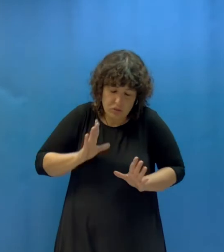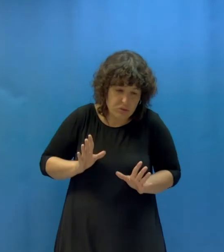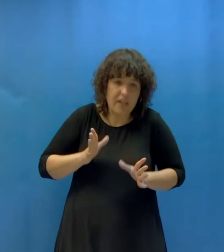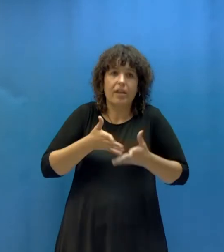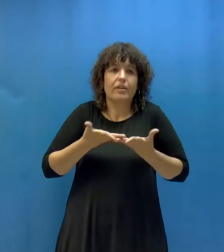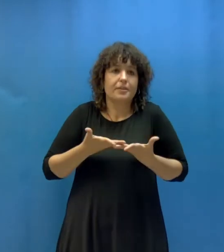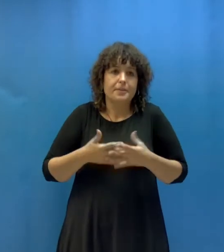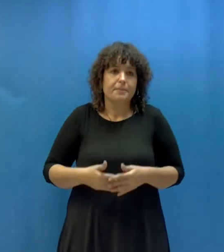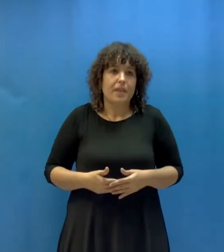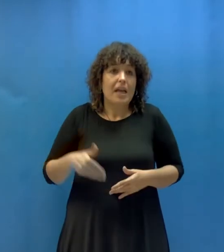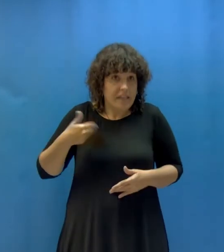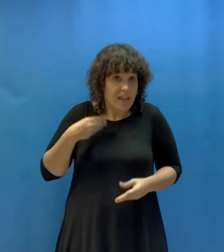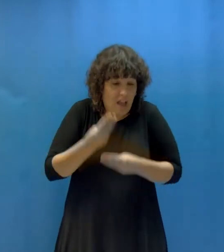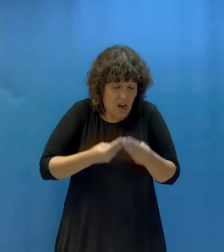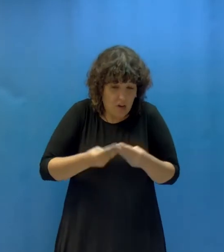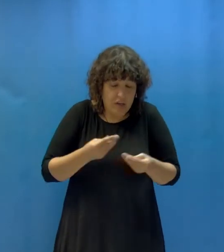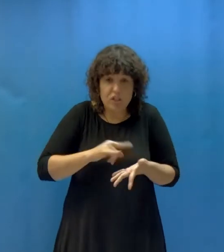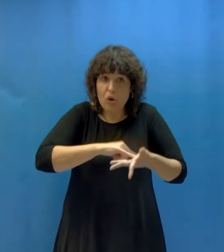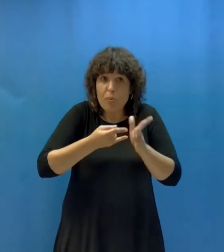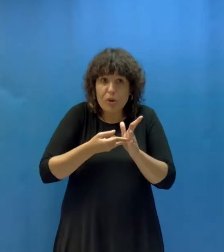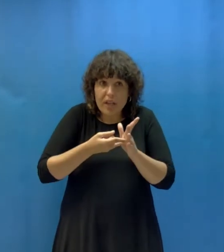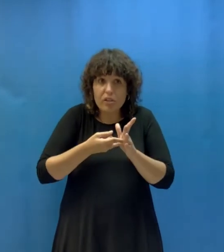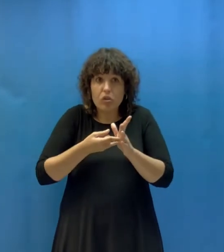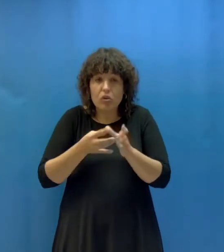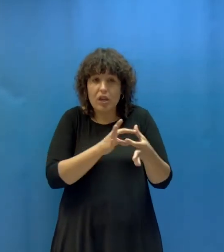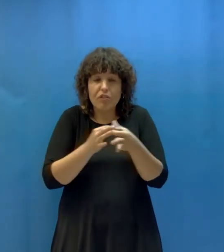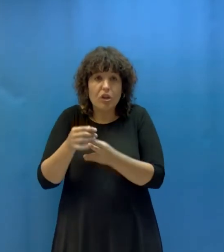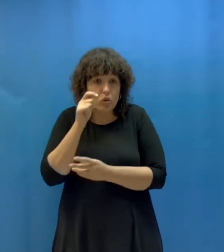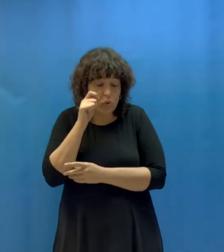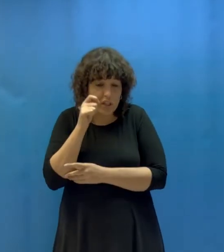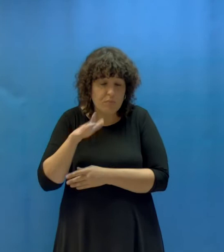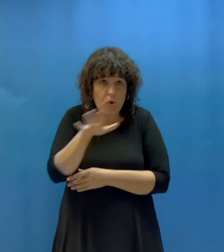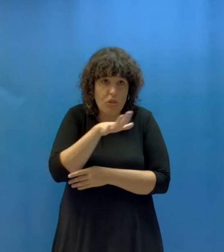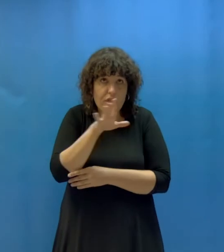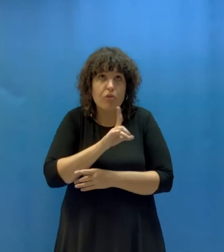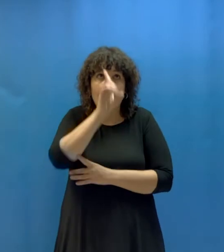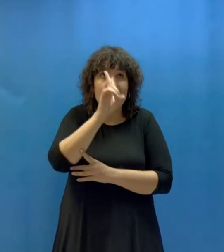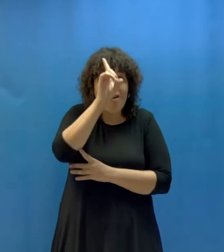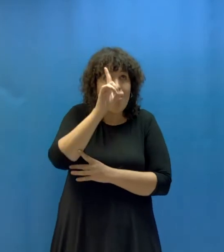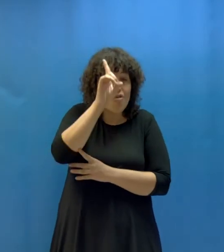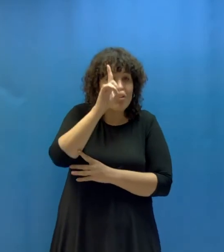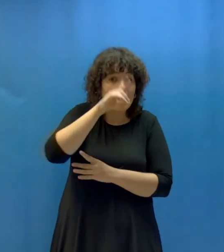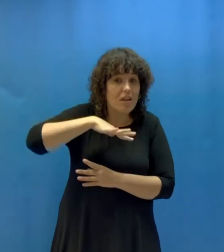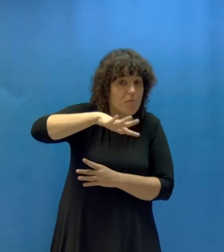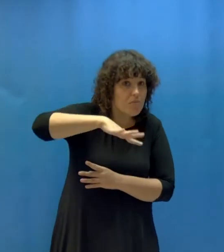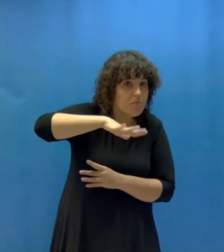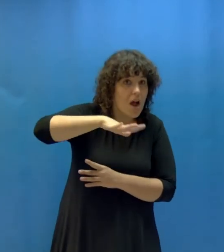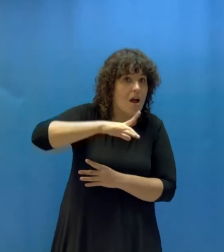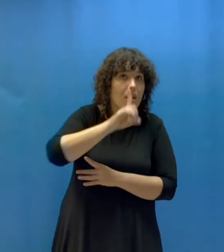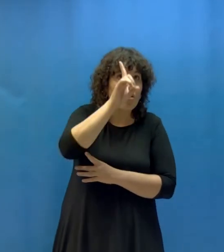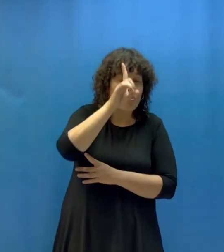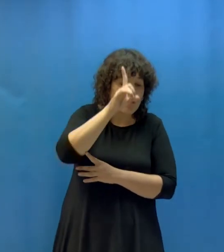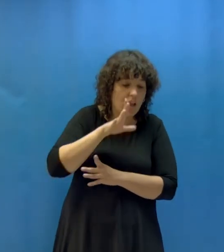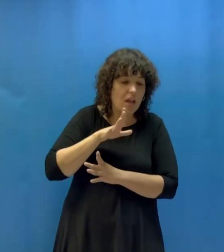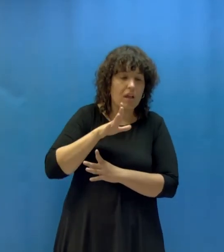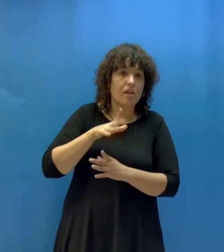estirs. Ja ho van fer quan van avançar un projecte que tenia molt a veure en el turisme per a la part nord de la dàrsena nord del Port, i també